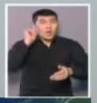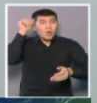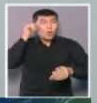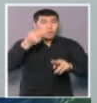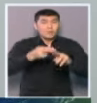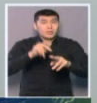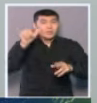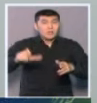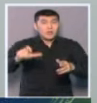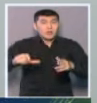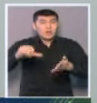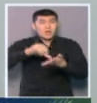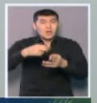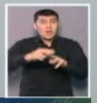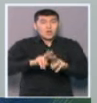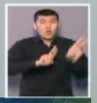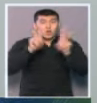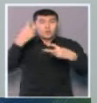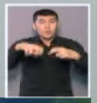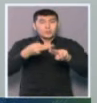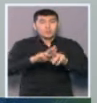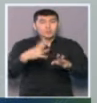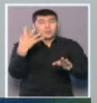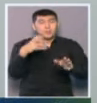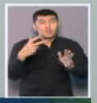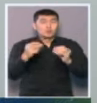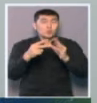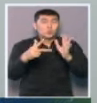азаматтарына қатысты әкімшілік құқық бұзушылық туралы кодекстің